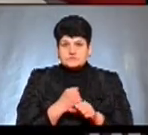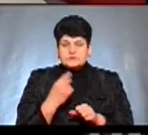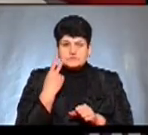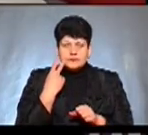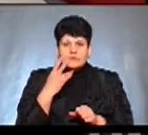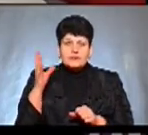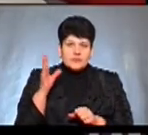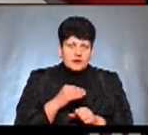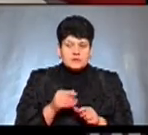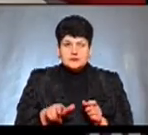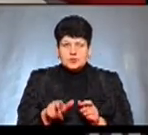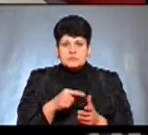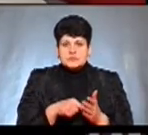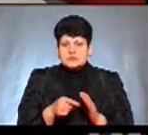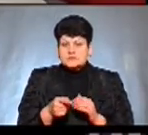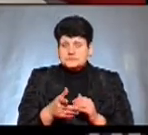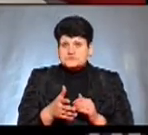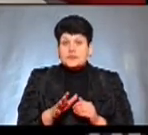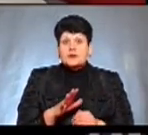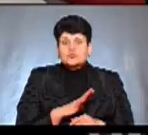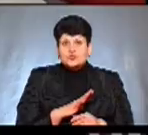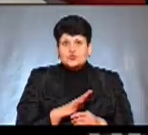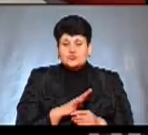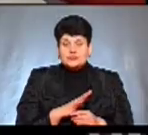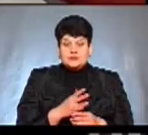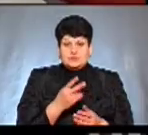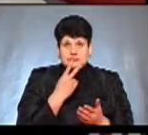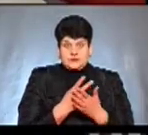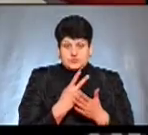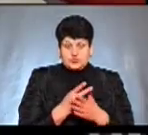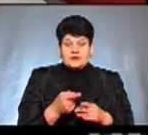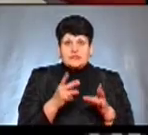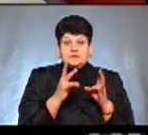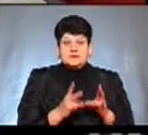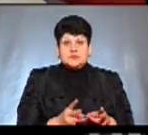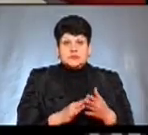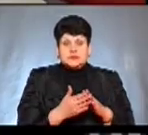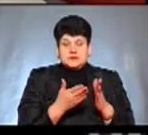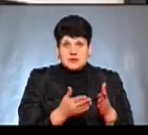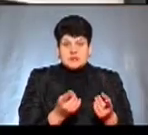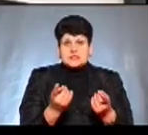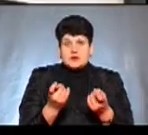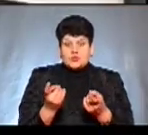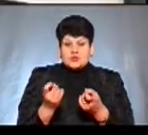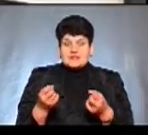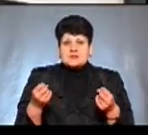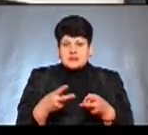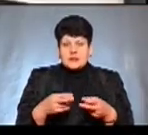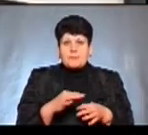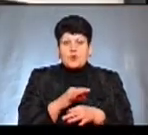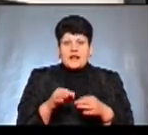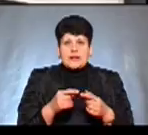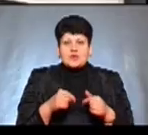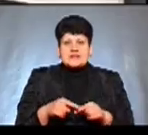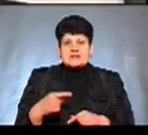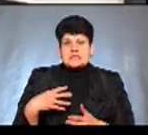всіх шляхопроводах міста, було визначено насправді його аварійний стан. Залучена відповідна спеціалізована проєктна організація з міста